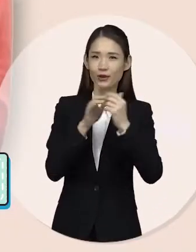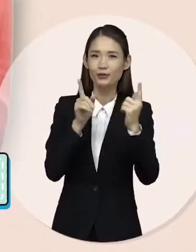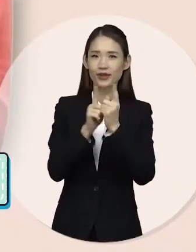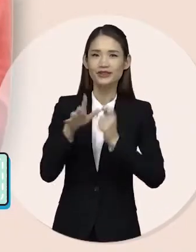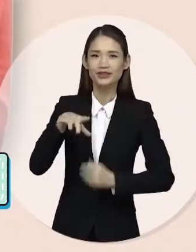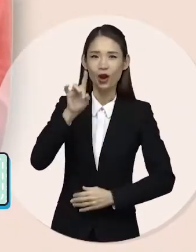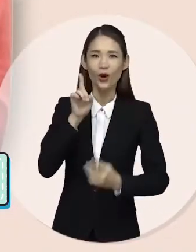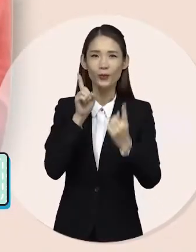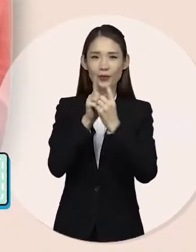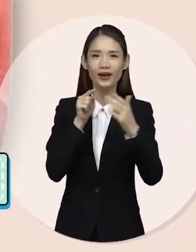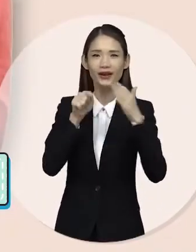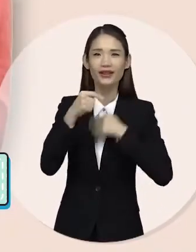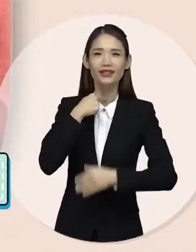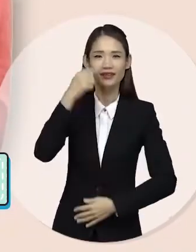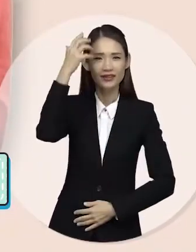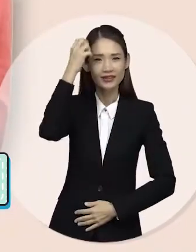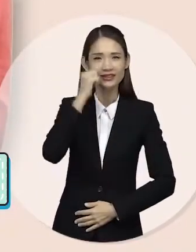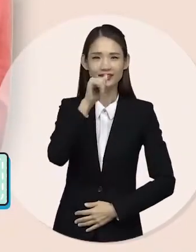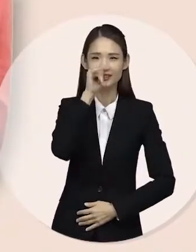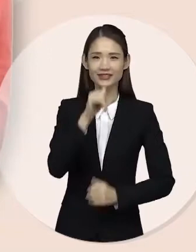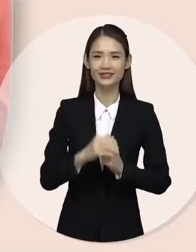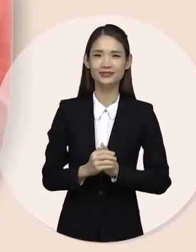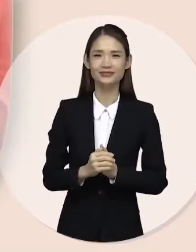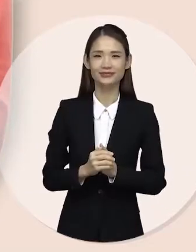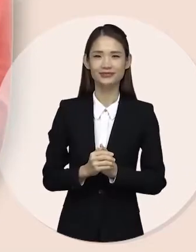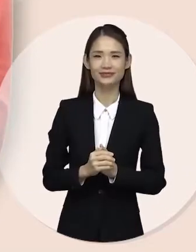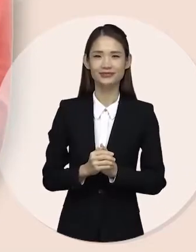마음으로 한솔 오빠를 처음 만나러 갔던 게 기억이 나요.